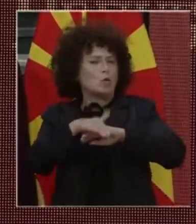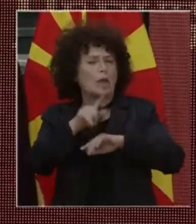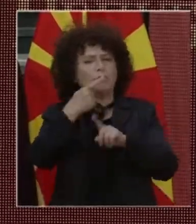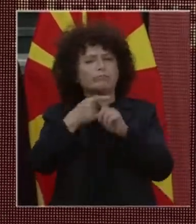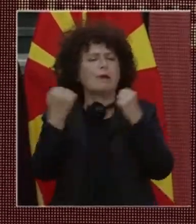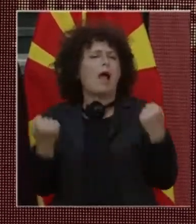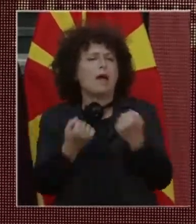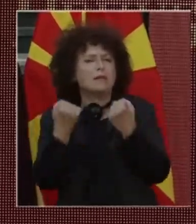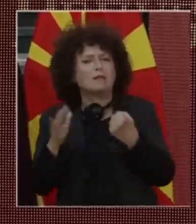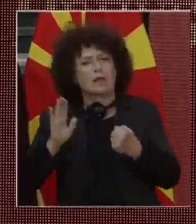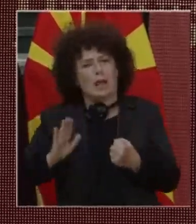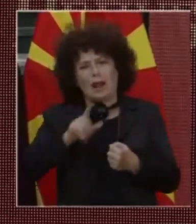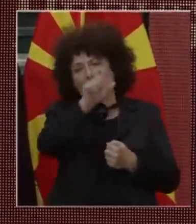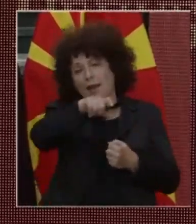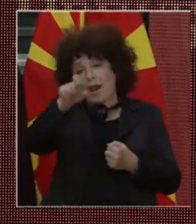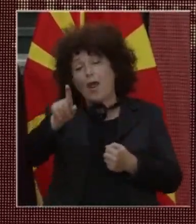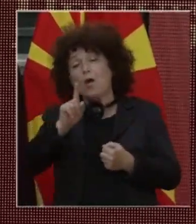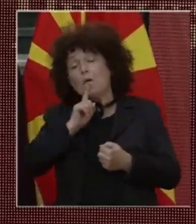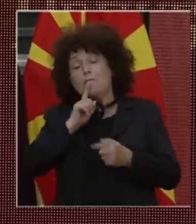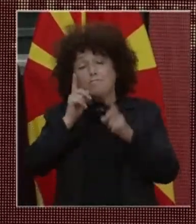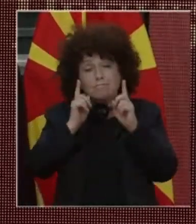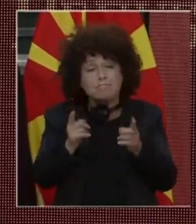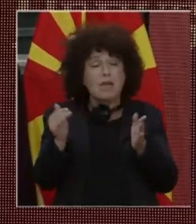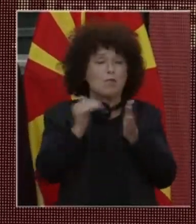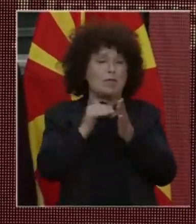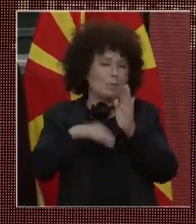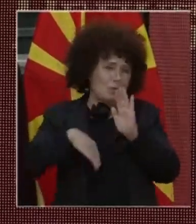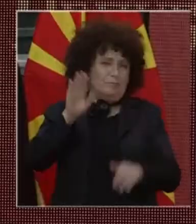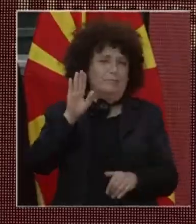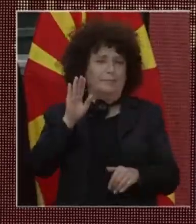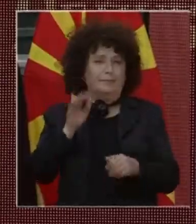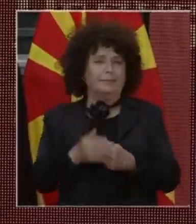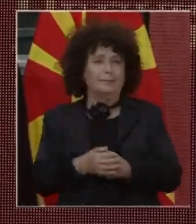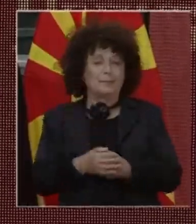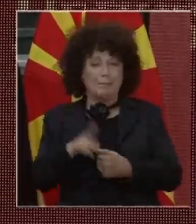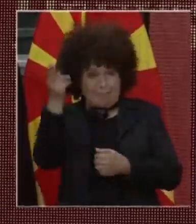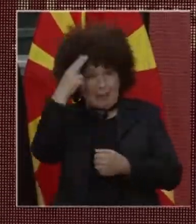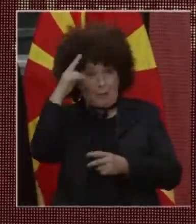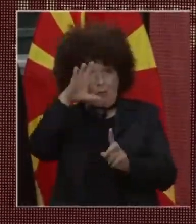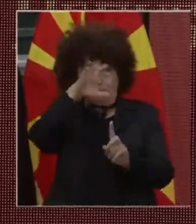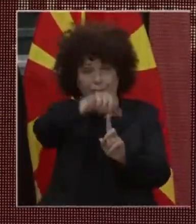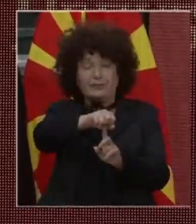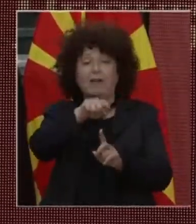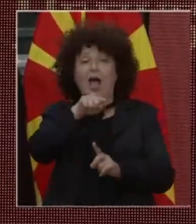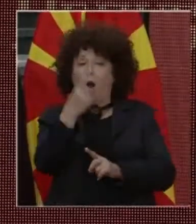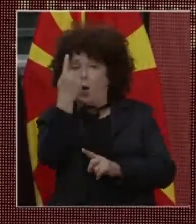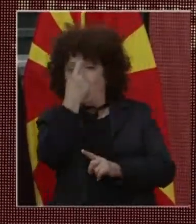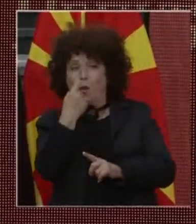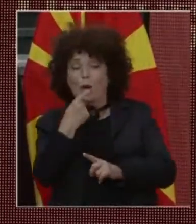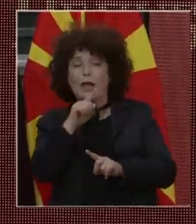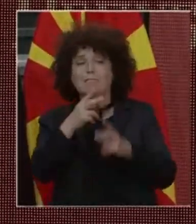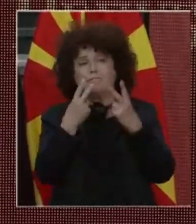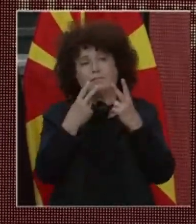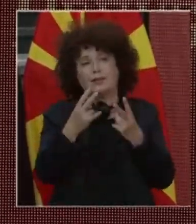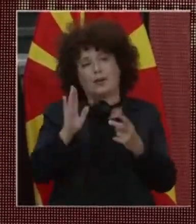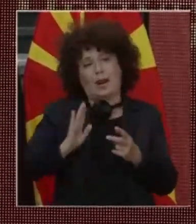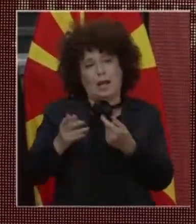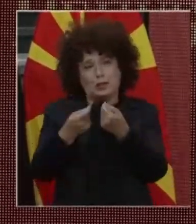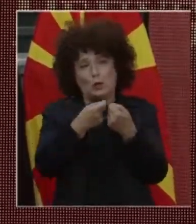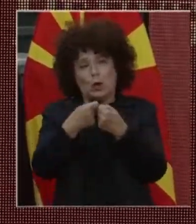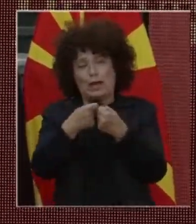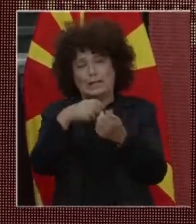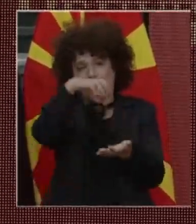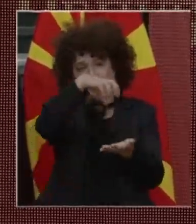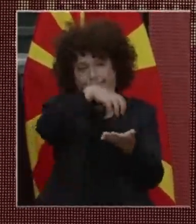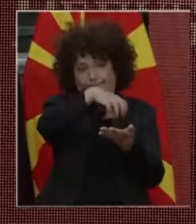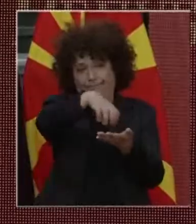на оние наши граѓани на кои тоа им е најпотребно. Препознавајќи ја улогата и значењето на граѓанските организации,